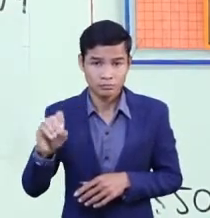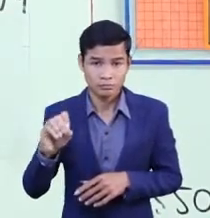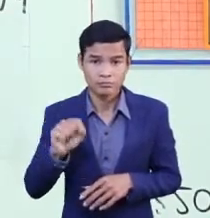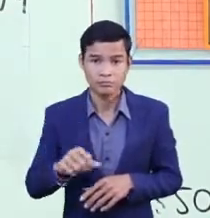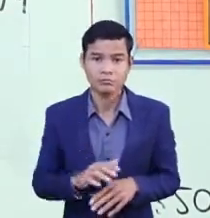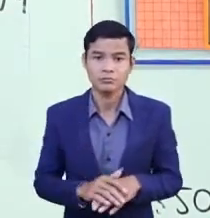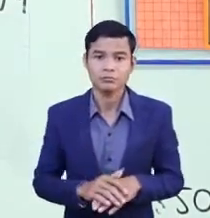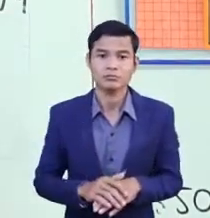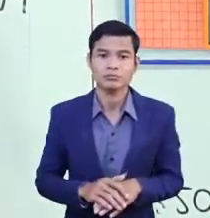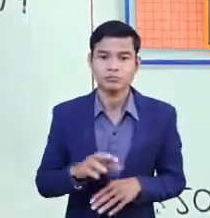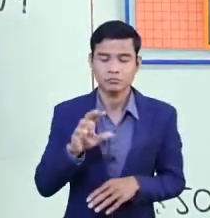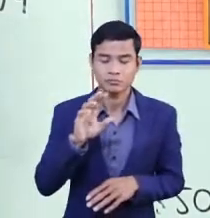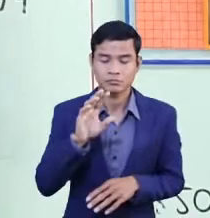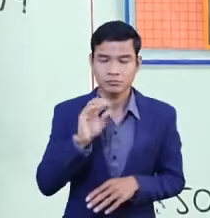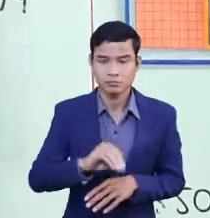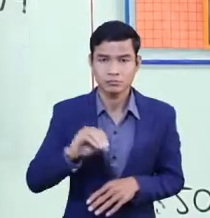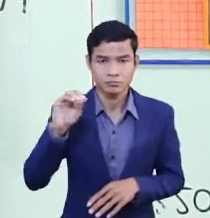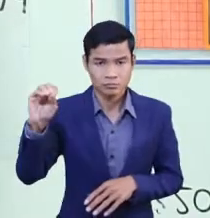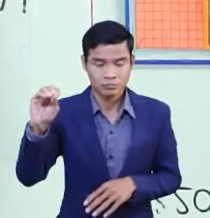1590ចា